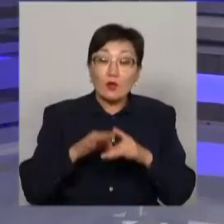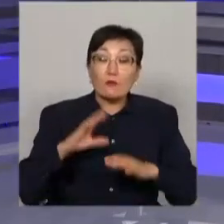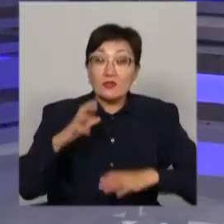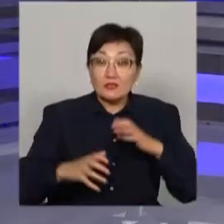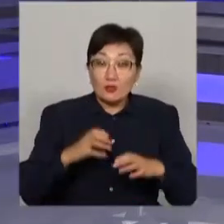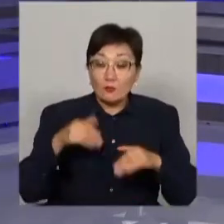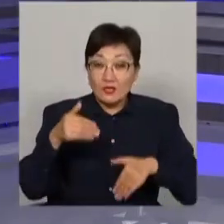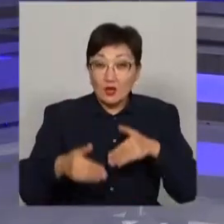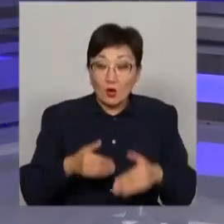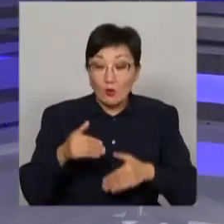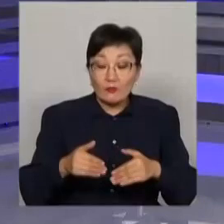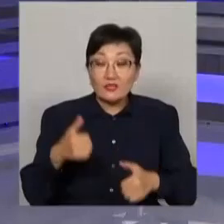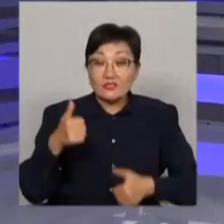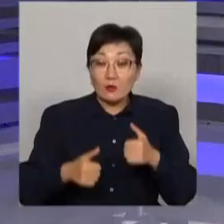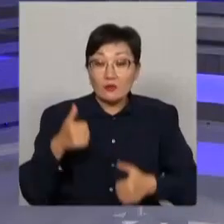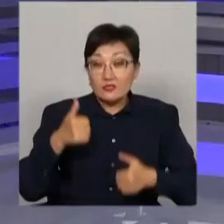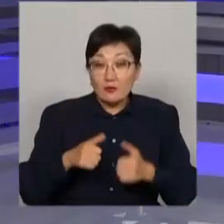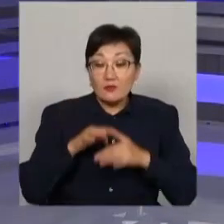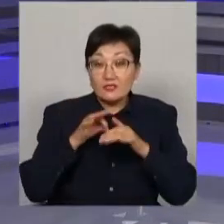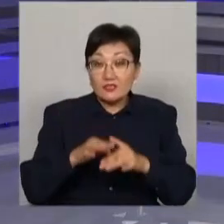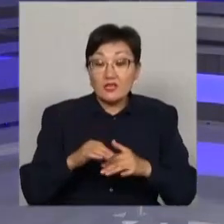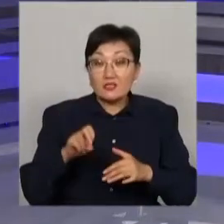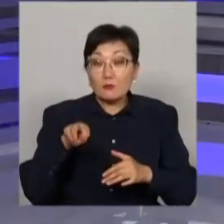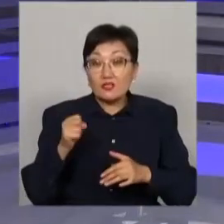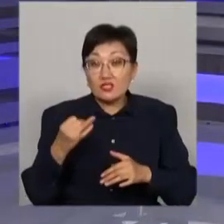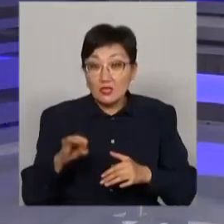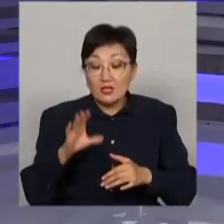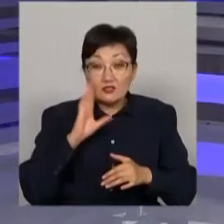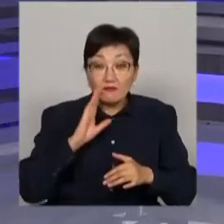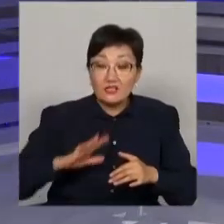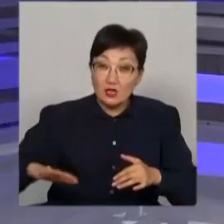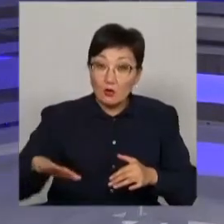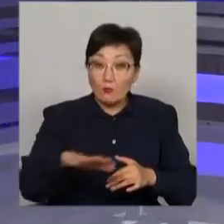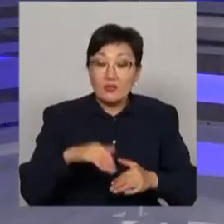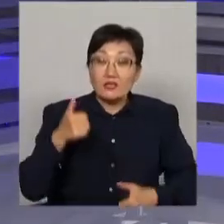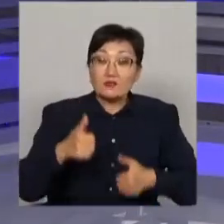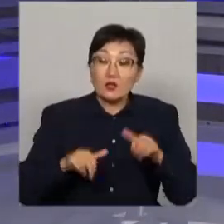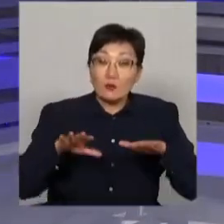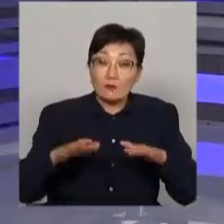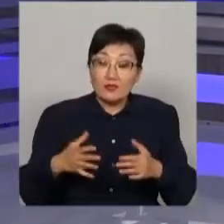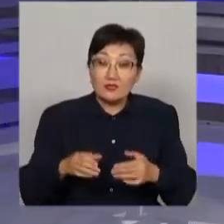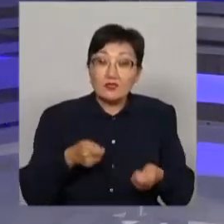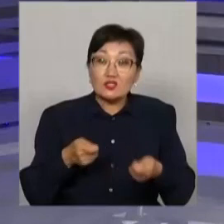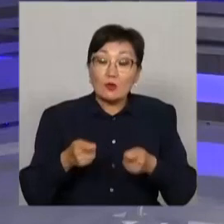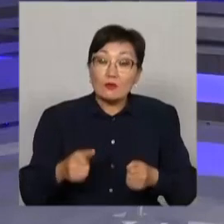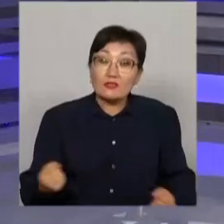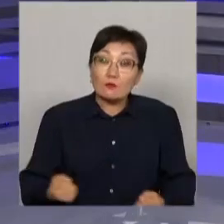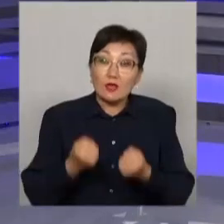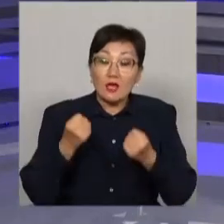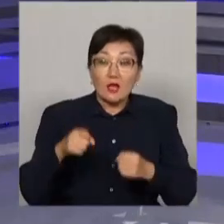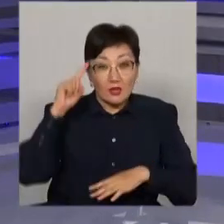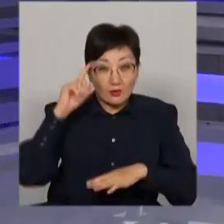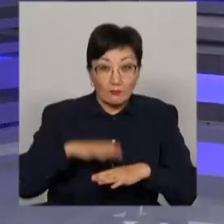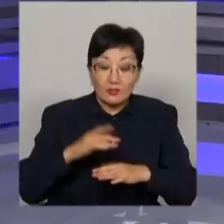международный заплыв Ocean Man. Состязание провели на Капшагайском водохранилище. Мировое событие организовано при поддержке акимата города